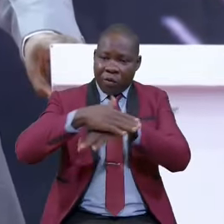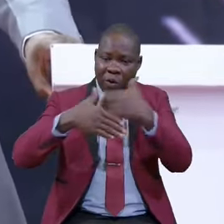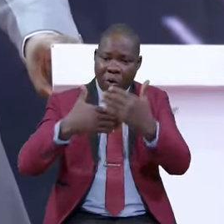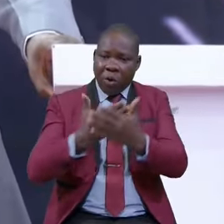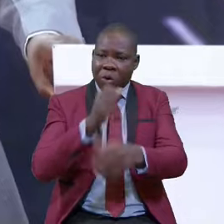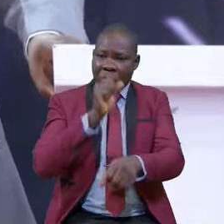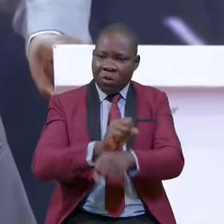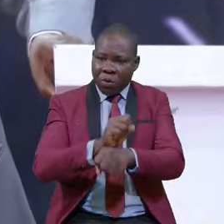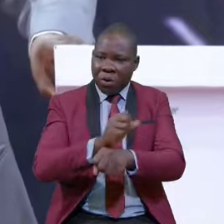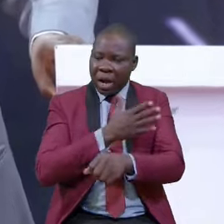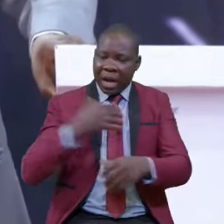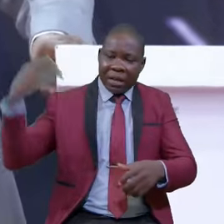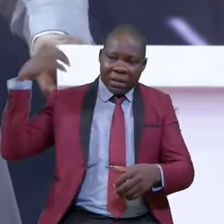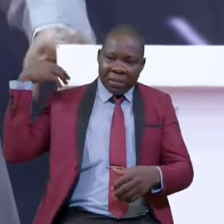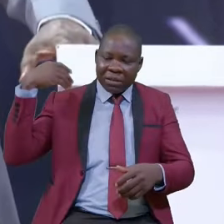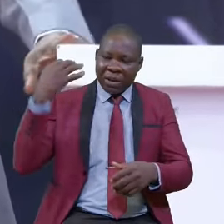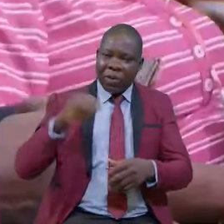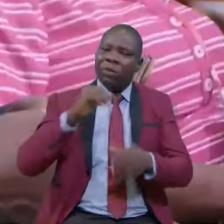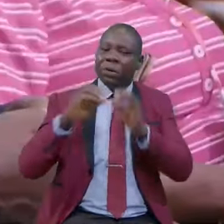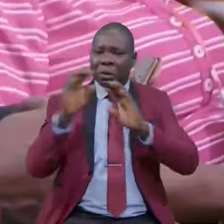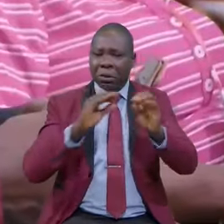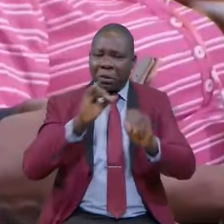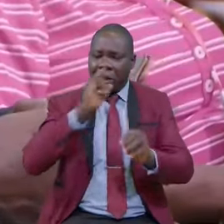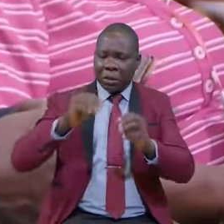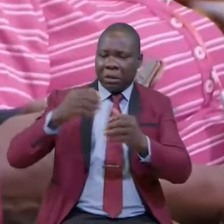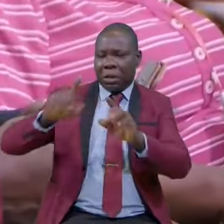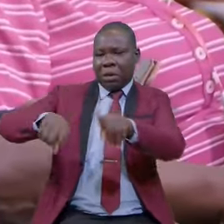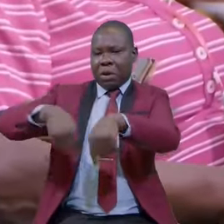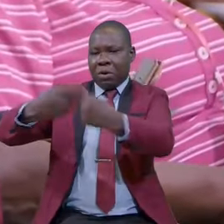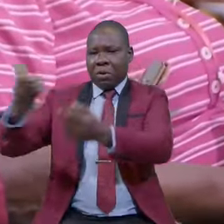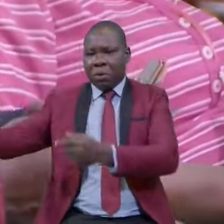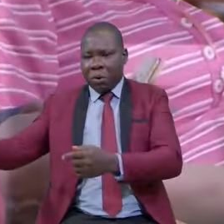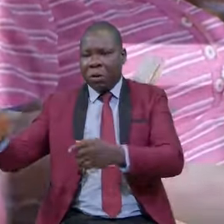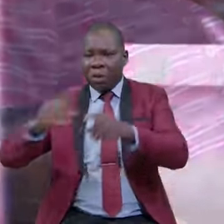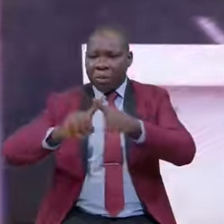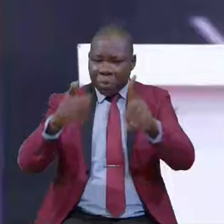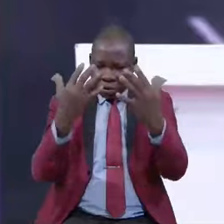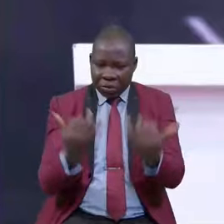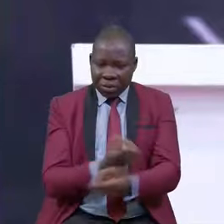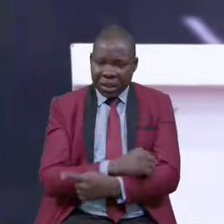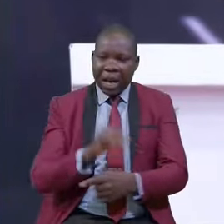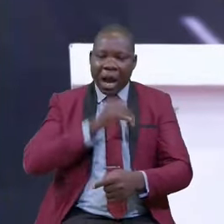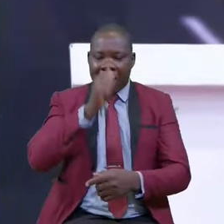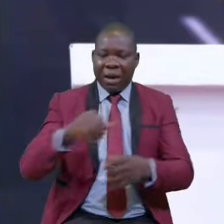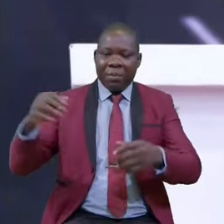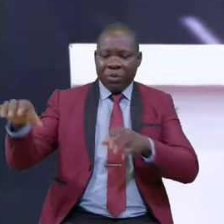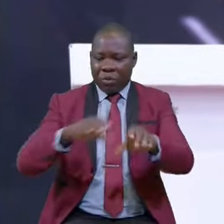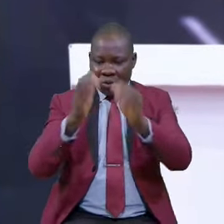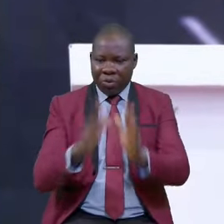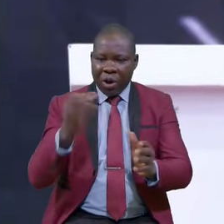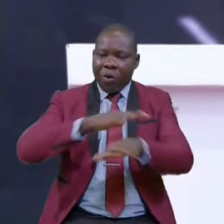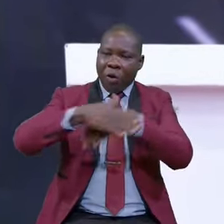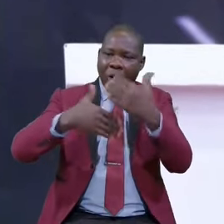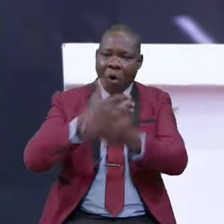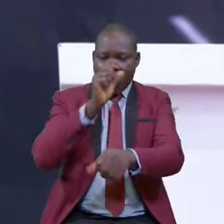trades, de tout master commerce et je maîtrise tout. Ce que tu entends aujourd'hui va changer ta vie, will transform